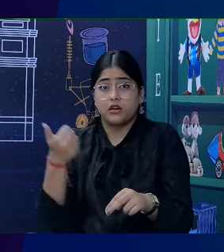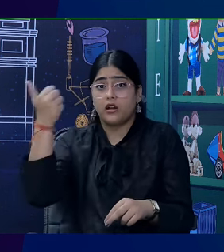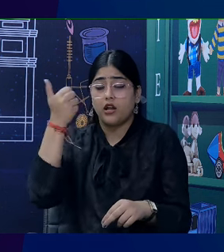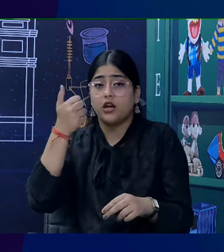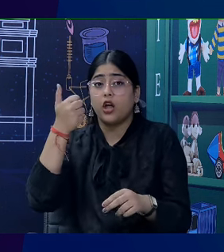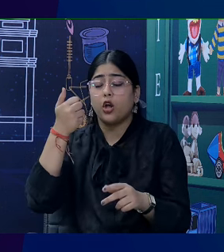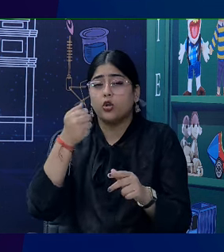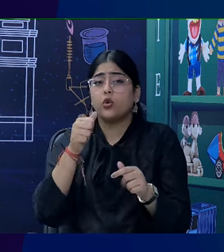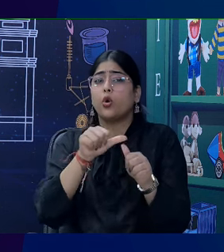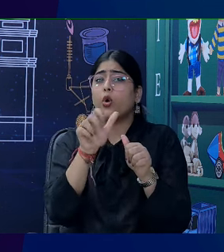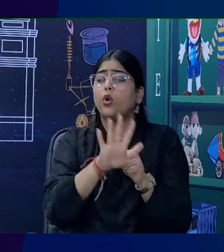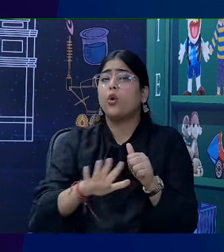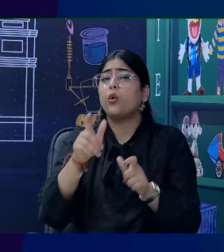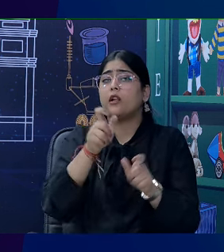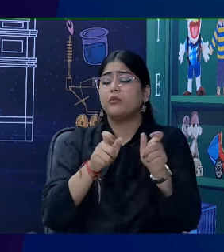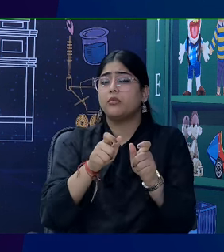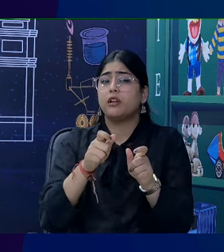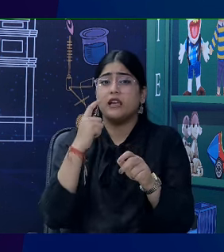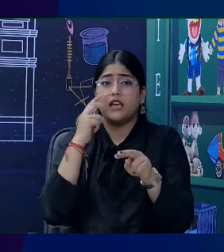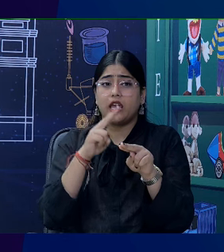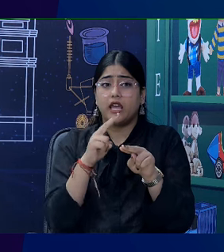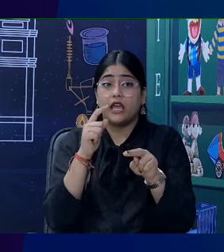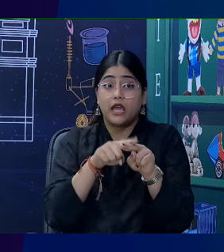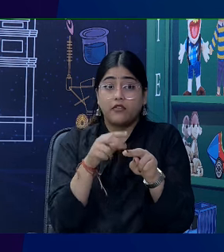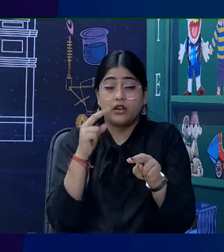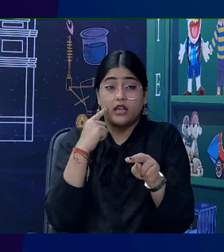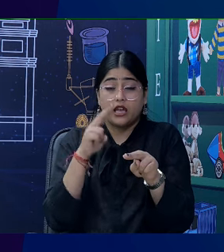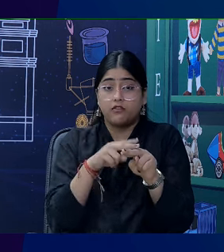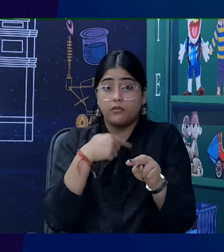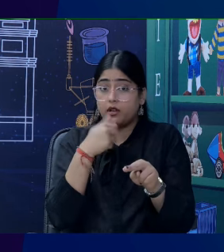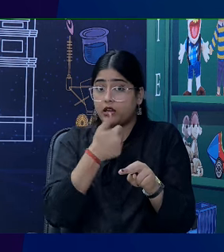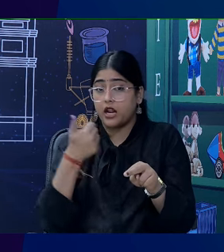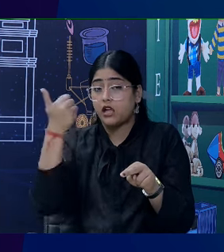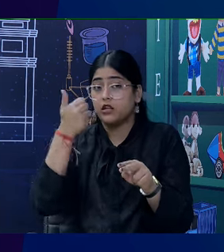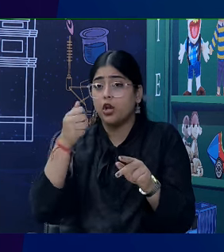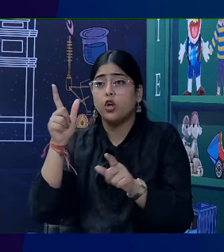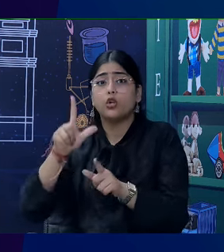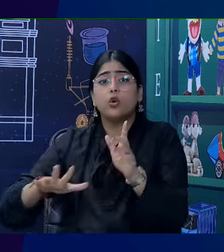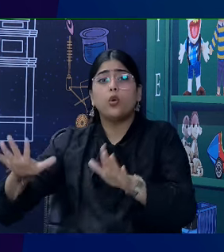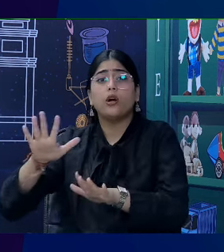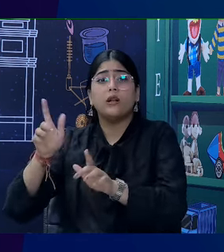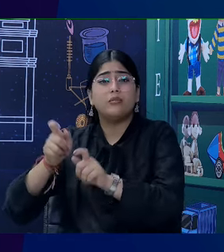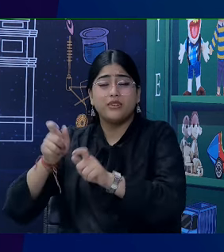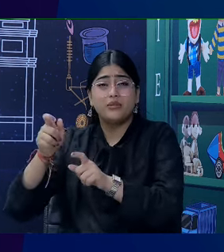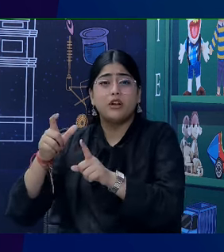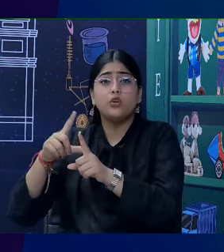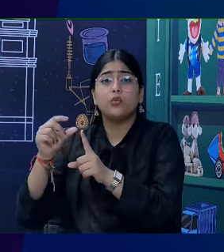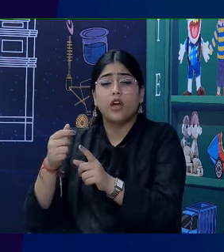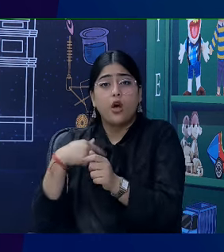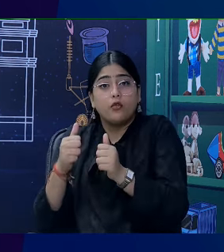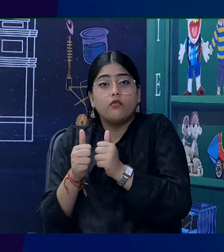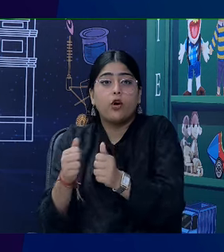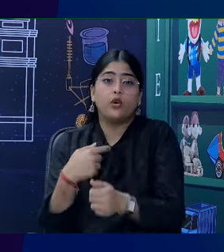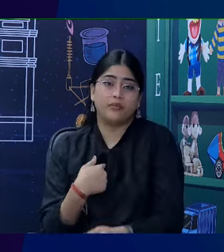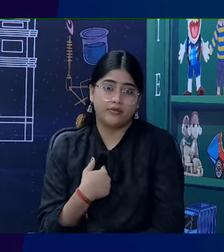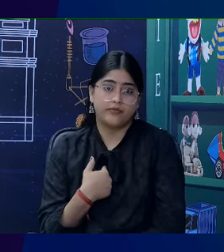हैं वो ऑटोमेटिक हमारे अपने हो जाएंगे क्योंकि बहुत सारे लोग होंगे जिनकी मान्यता जो होगी इस मंदिर में होगी है ना